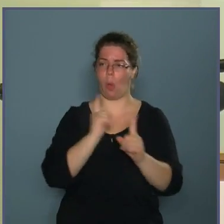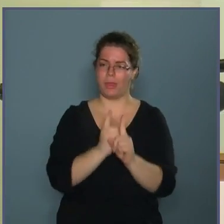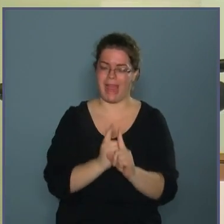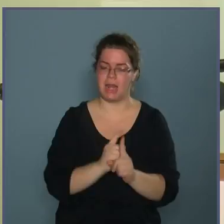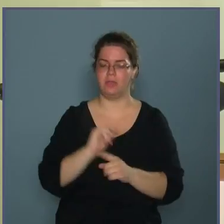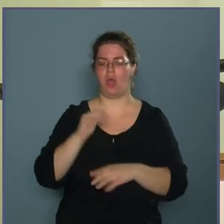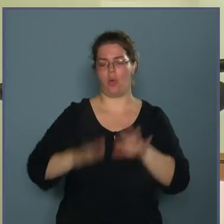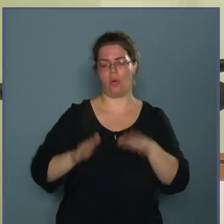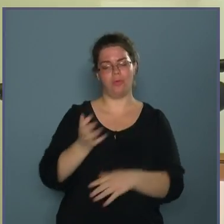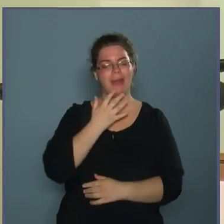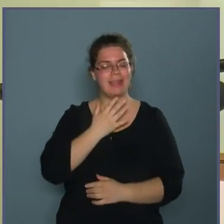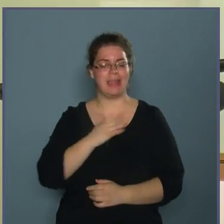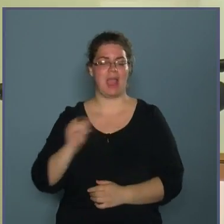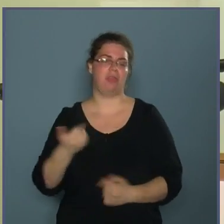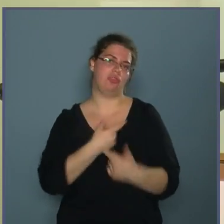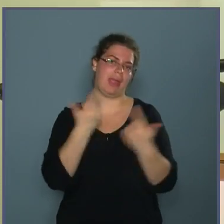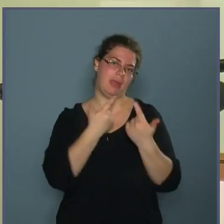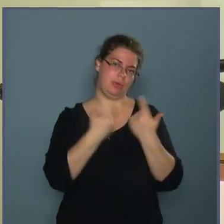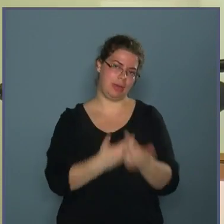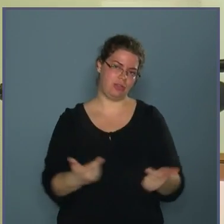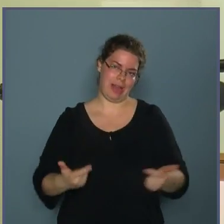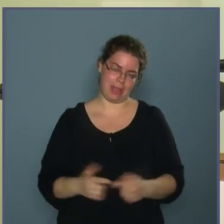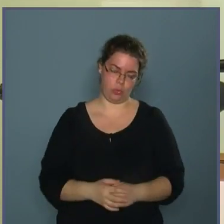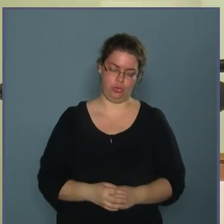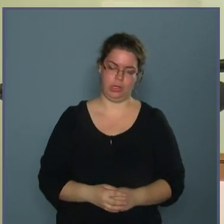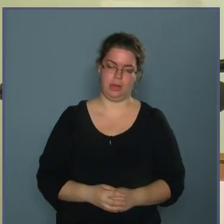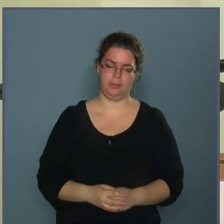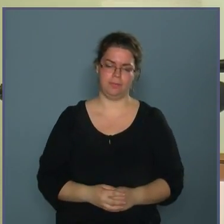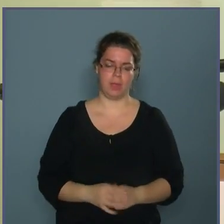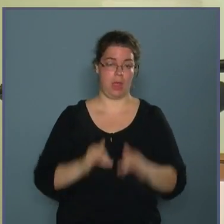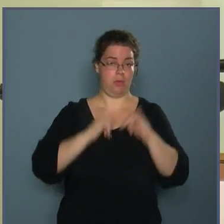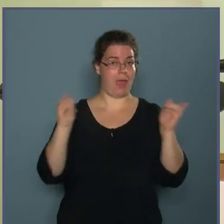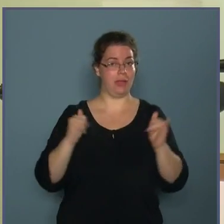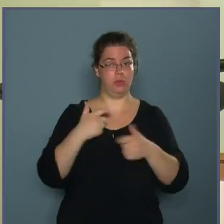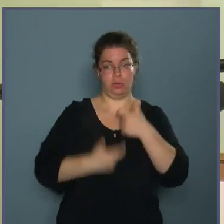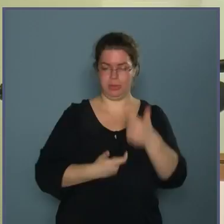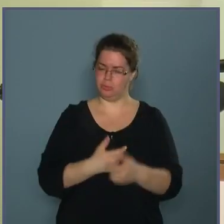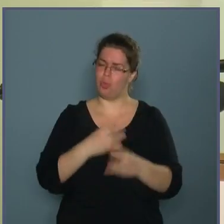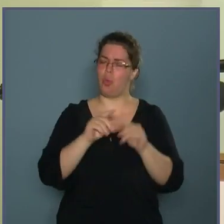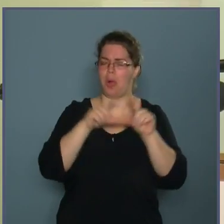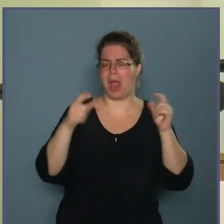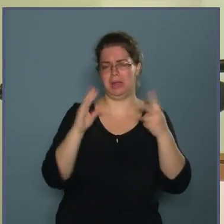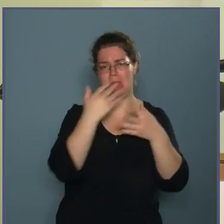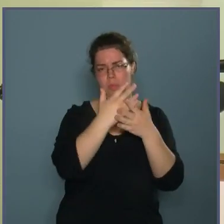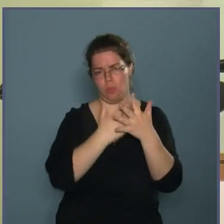hozzáállása, komfortigénye és tájékozódási lehetősége. A fejlődés lépcsőit sokáig lehetne